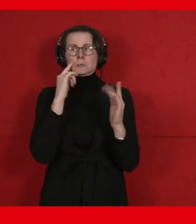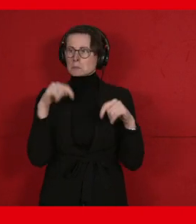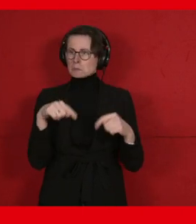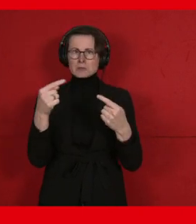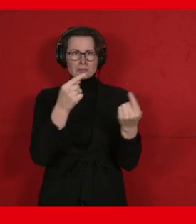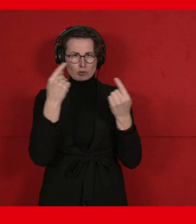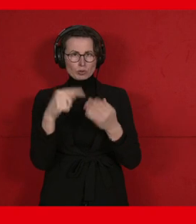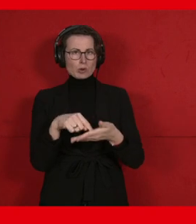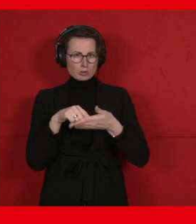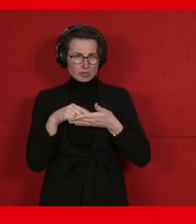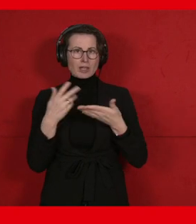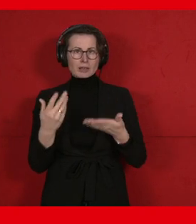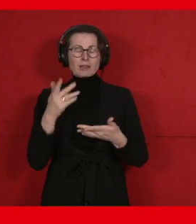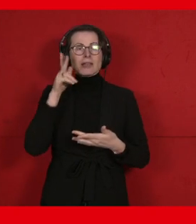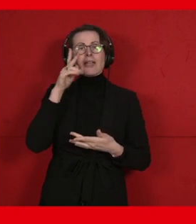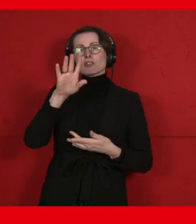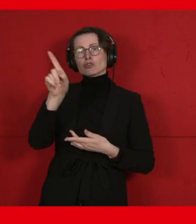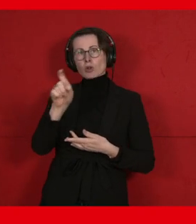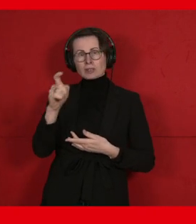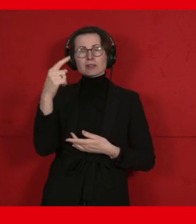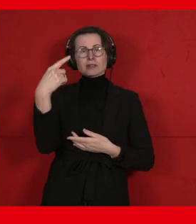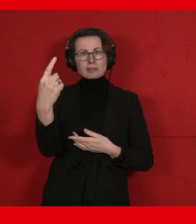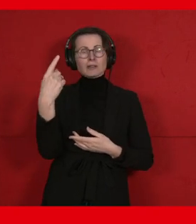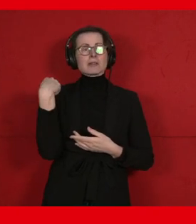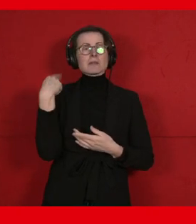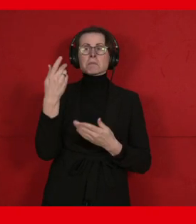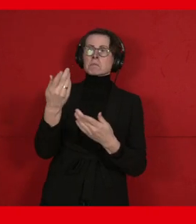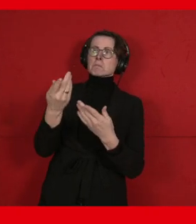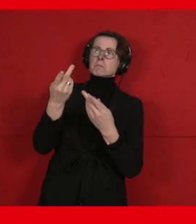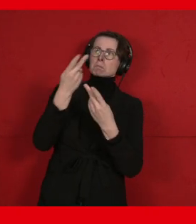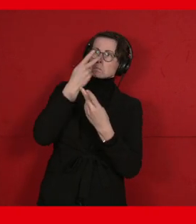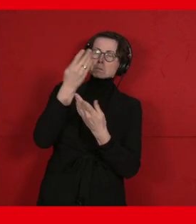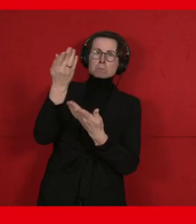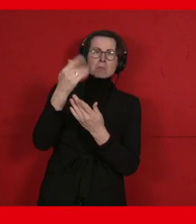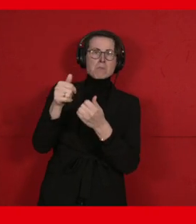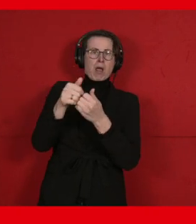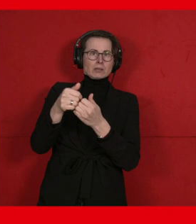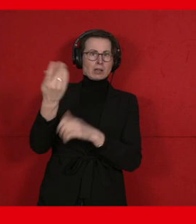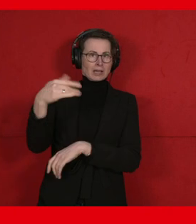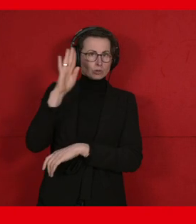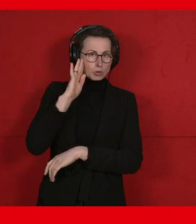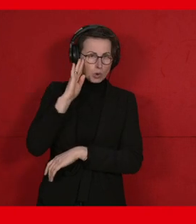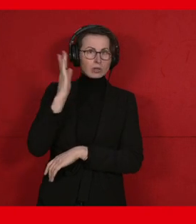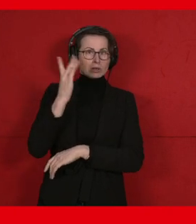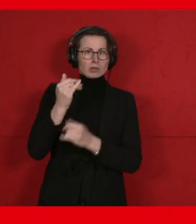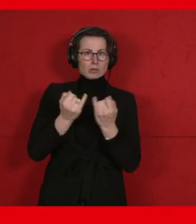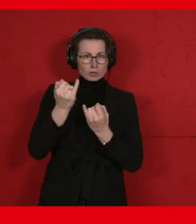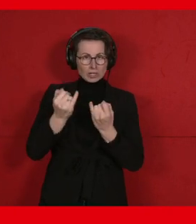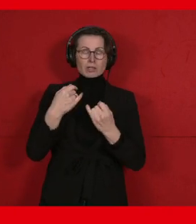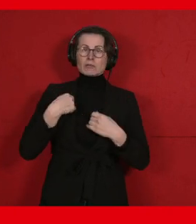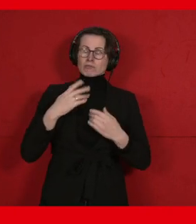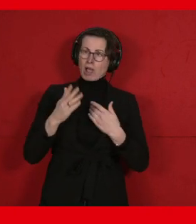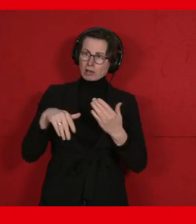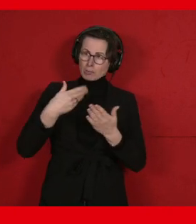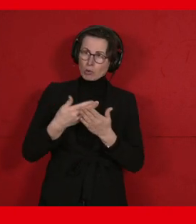heute auch gebracht. Herr Scholz, Sie haben sich angeboten in der Diskussion als Partner, der zuhört für die Industrie. Ich bitte Sie, das auch nach vorne bei der